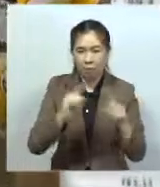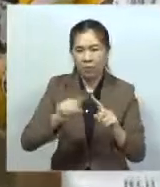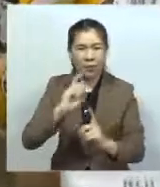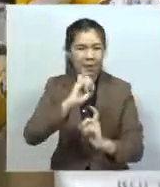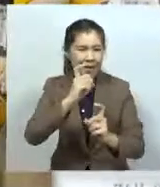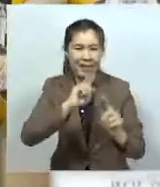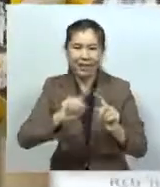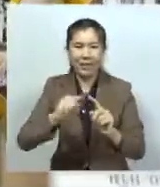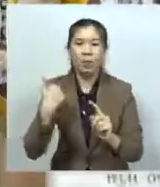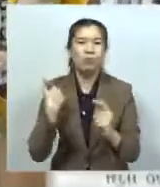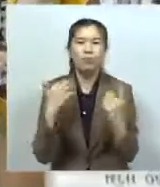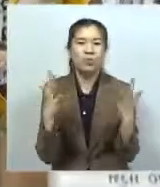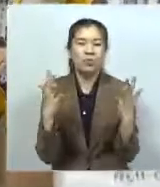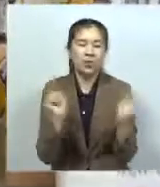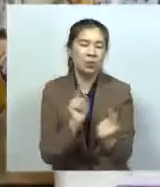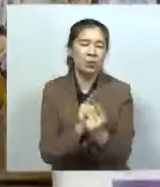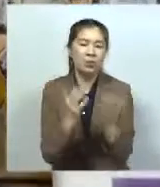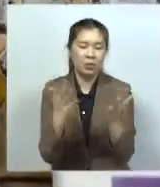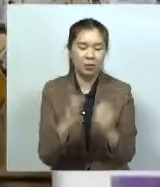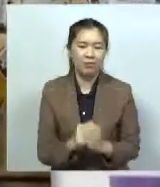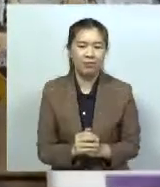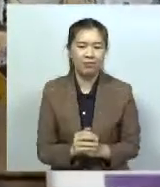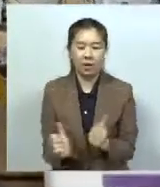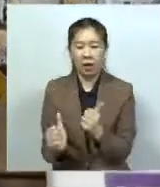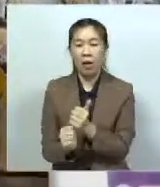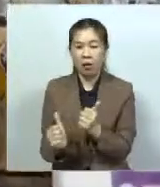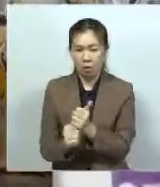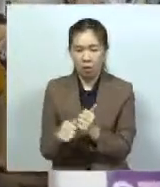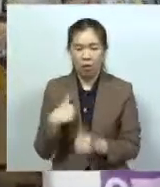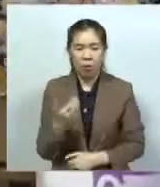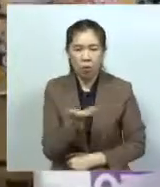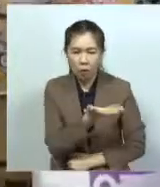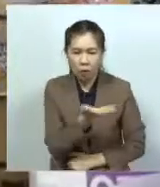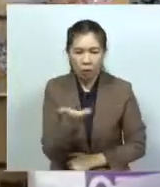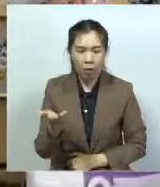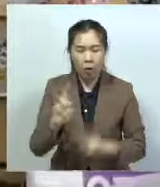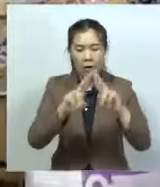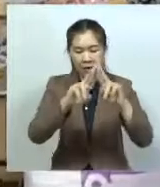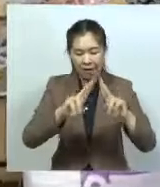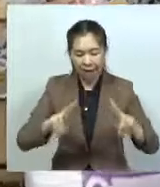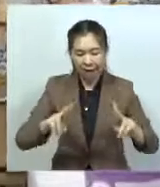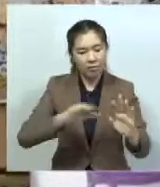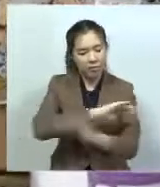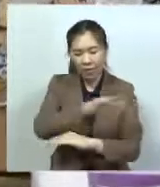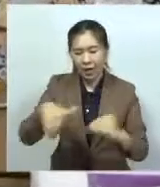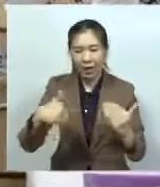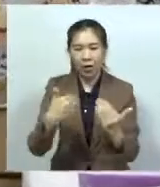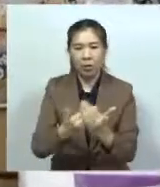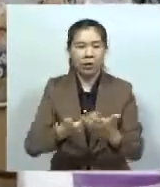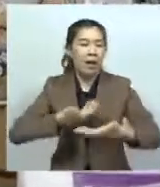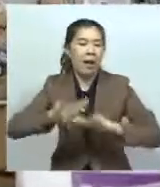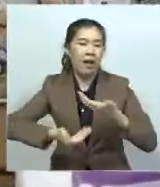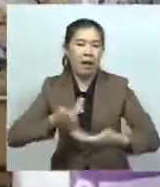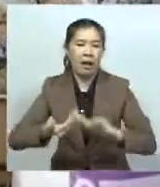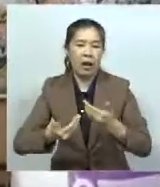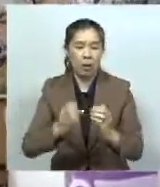าวัตถุอันตรายแต่อย่างใดนะคะซึ่งทางท่านรองผู้ราชการจังหวัดก็ขอความร่วมมือร้านค้าทุกแห่งงดจำหน่ายพลุ